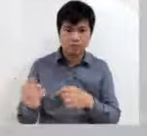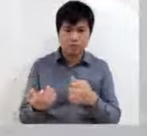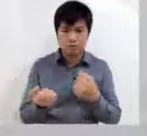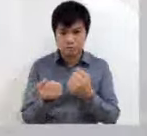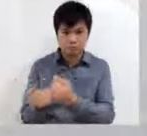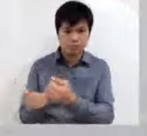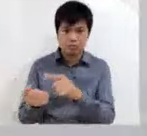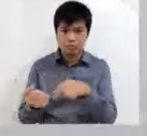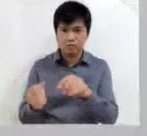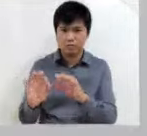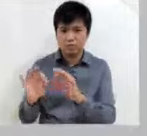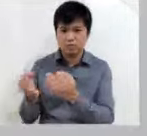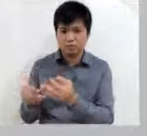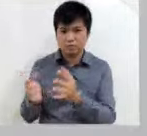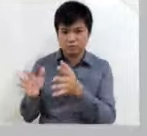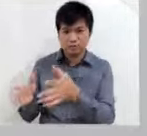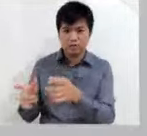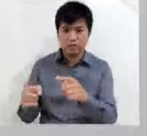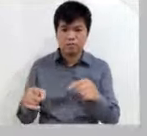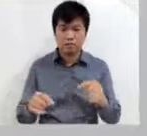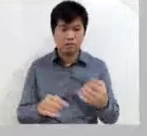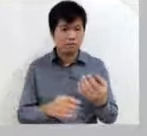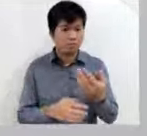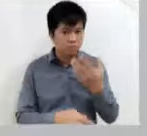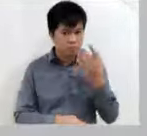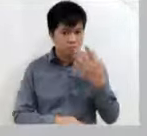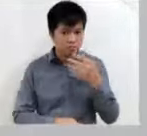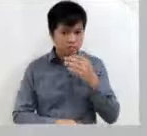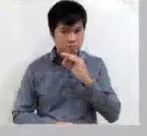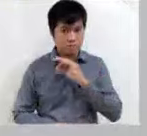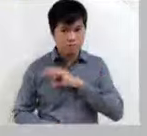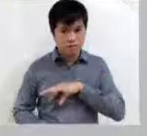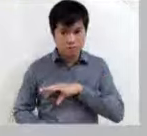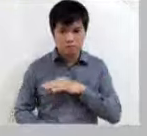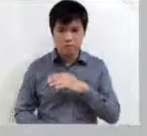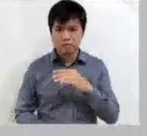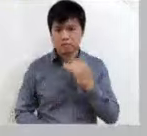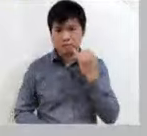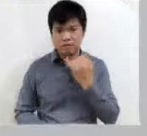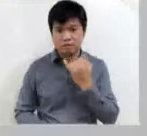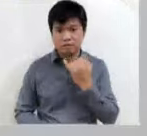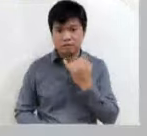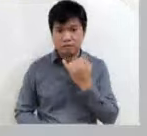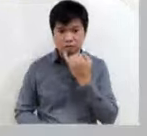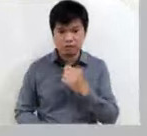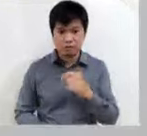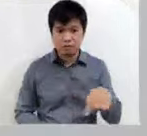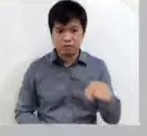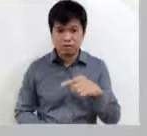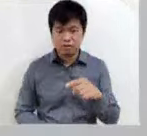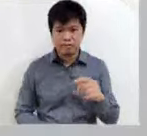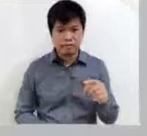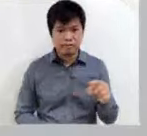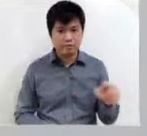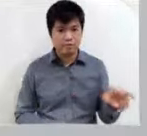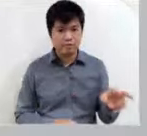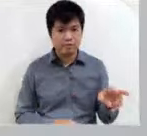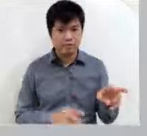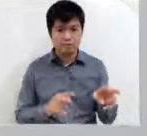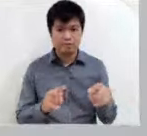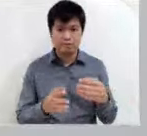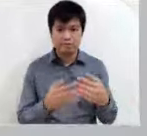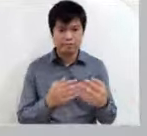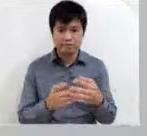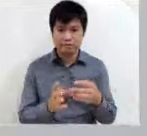ang maganda nga sa kanila sa Israel, hindi na sila nagdi-distinguish kung Israeli ka or non-Israeli, no? Basta ang ano